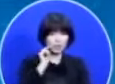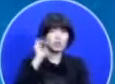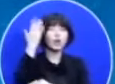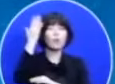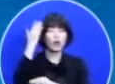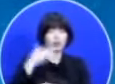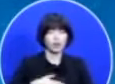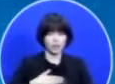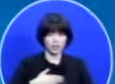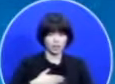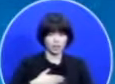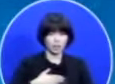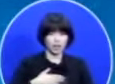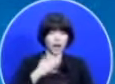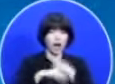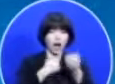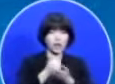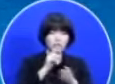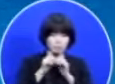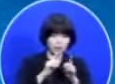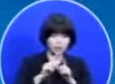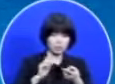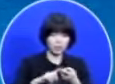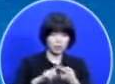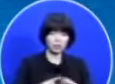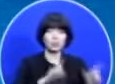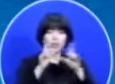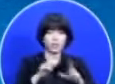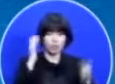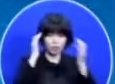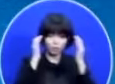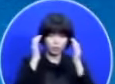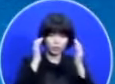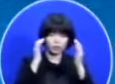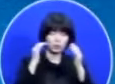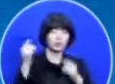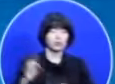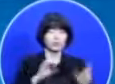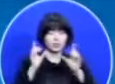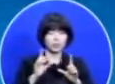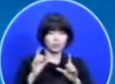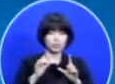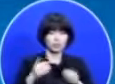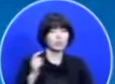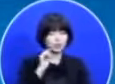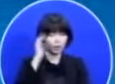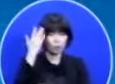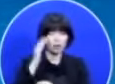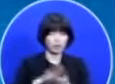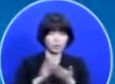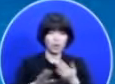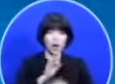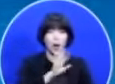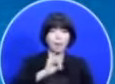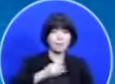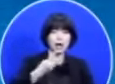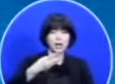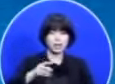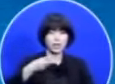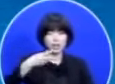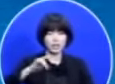하나님의 말씀대로 살다가 고난을 당하는 것은 용 광 이드라 발 배제 교회를 가서 않았어요